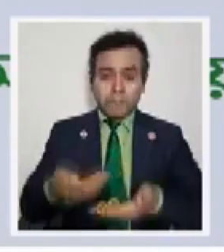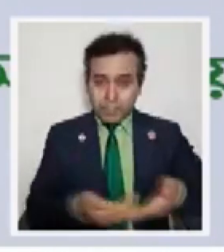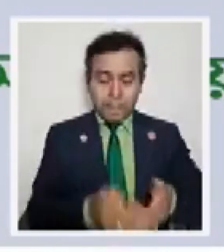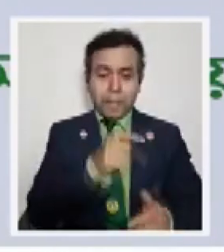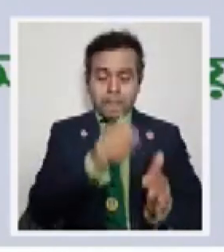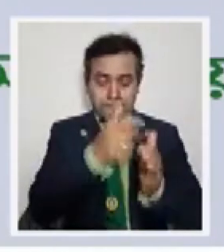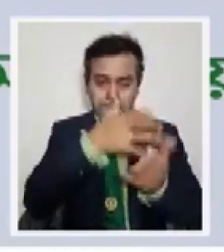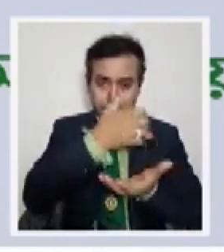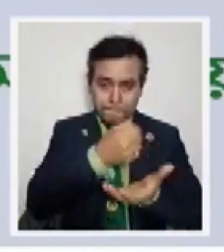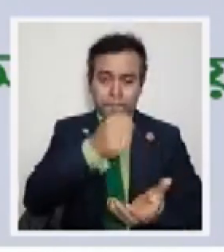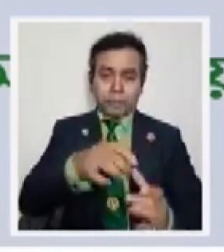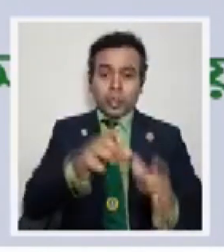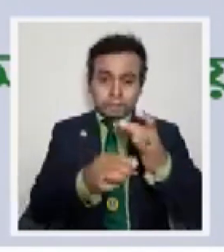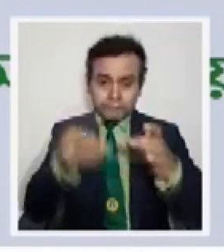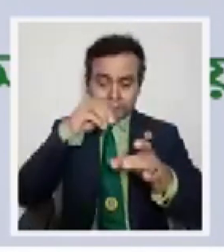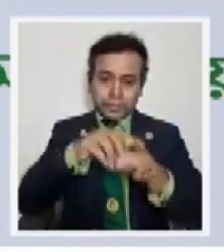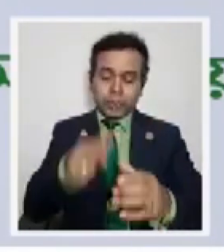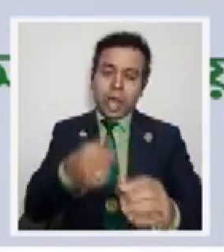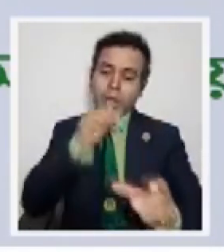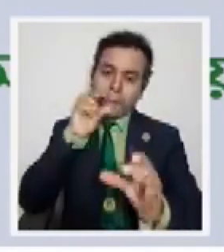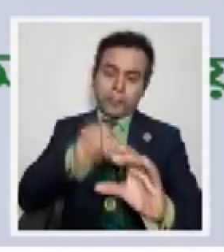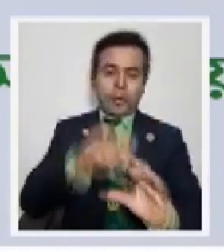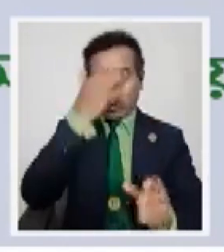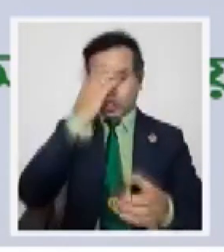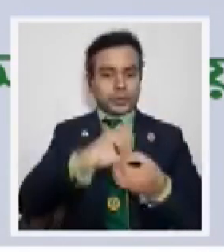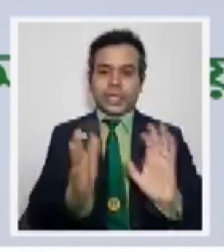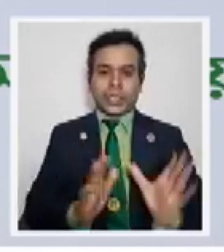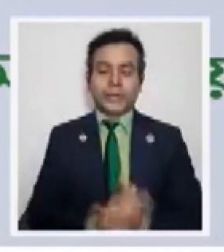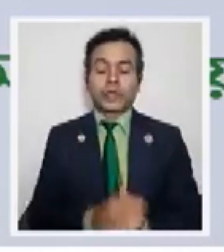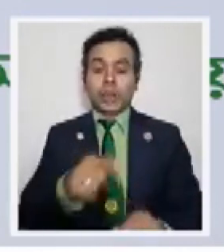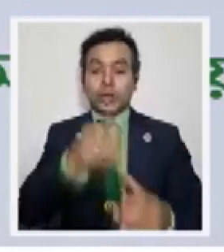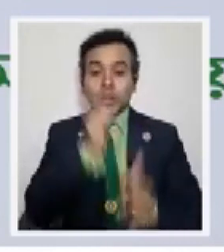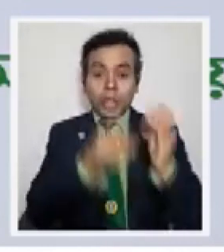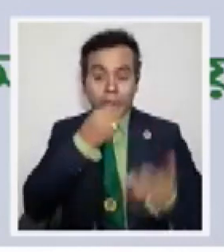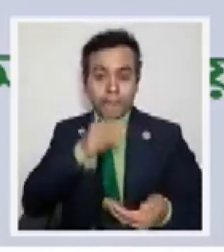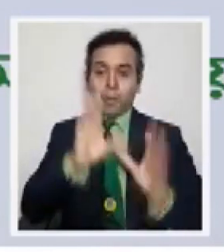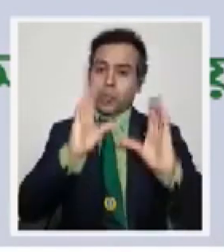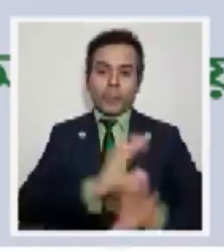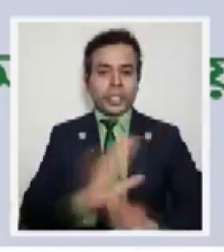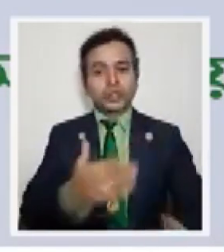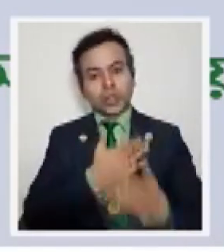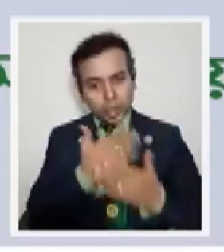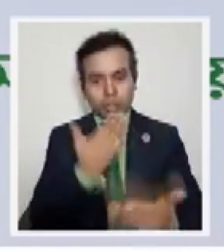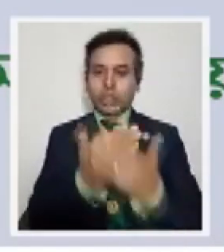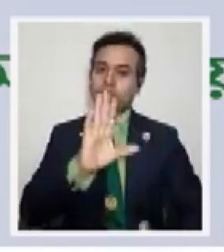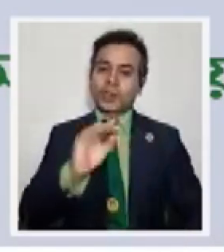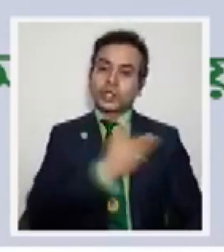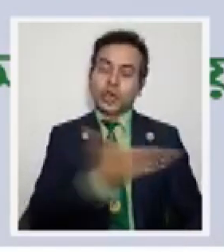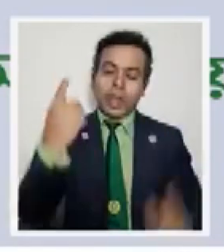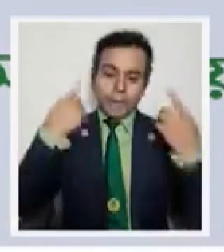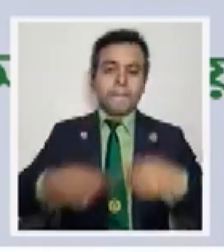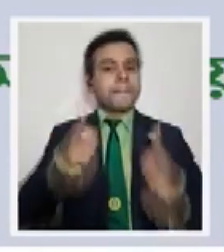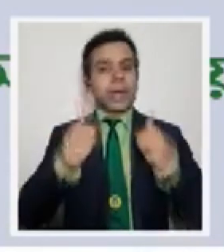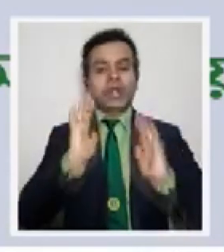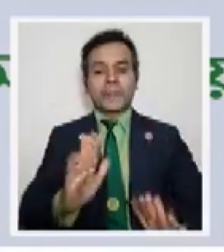স্মরণ করিয়ে দিই যে বুকের দুধের মাধ্যমে করোনা ভাইরাস সংক্রমিত হয় না, কাজে আপনি আপনার শিশুকে বুকের দুধ পান করাতে পারেন।